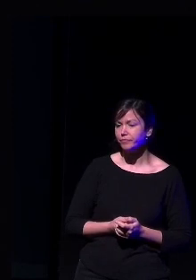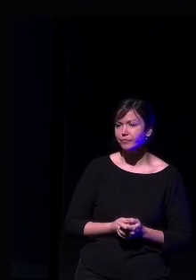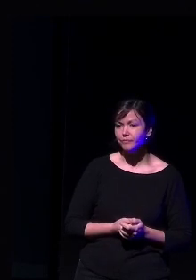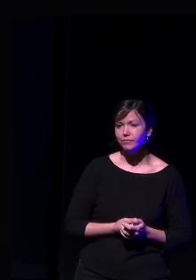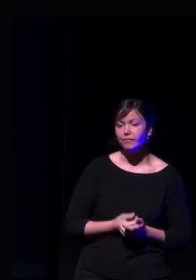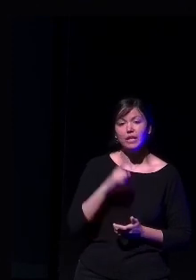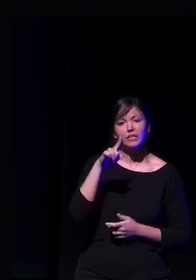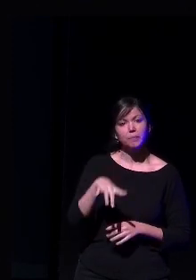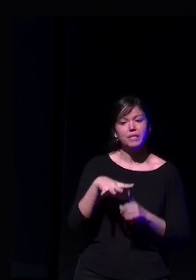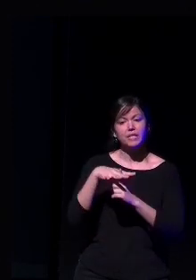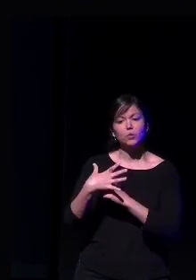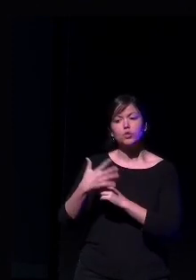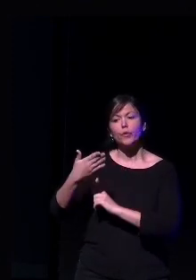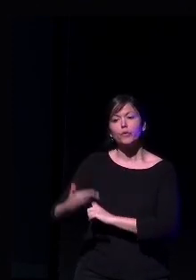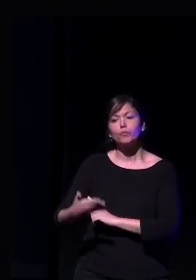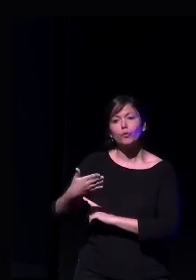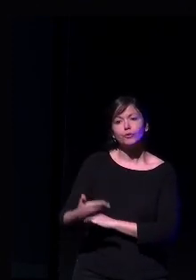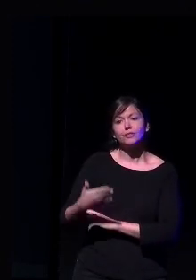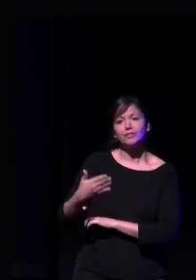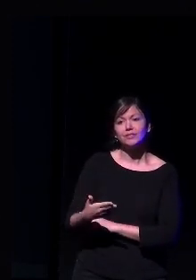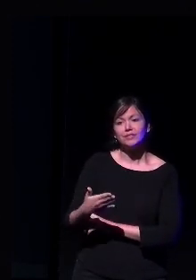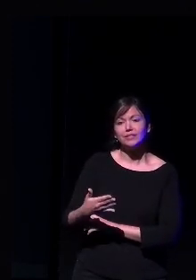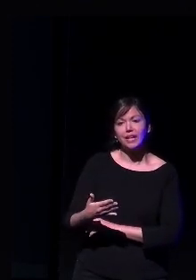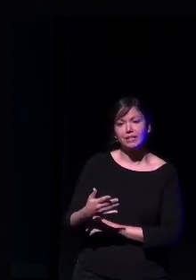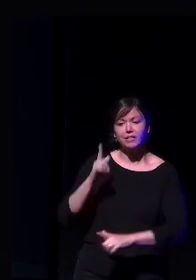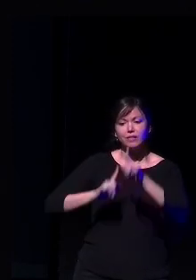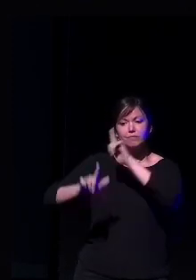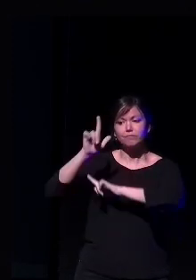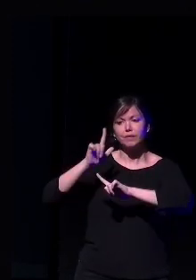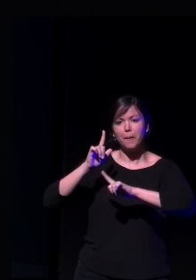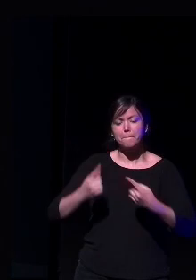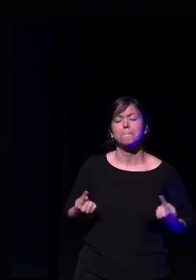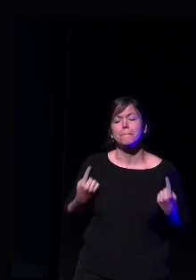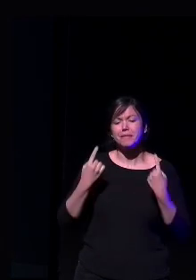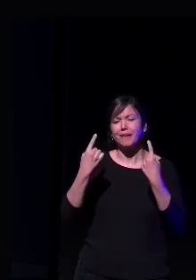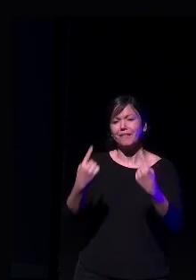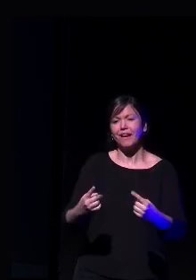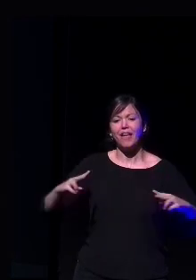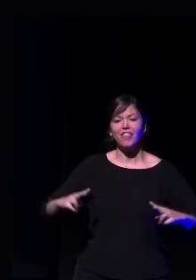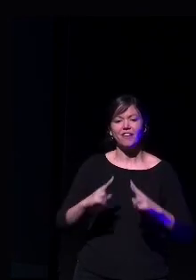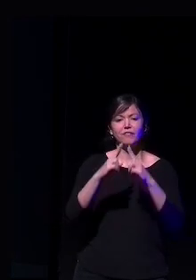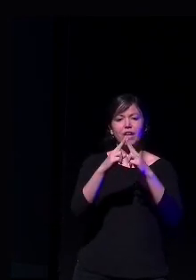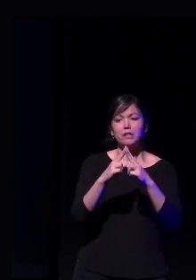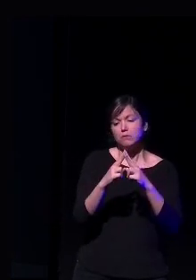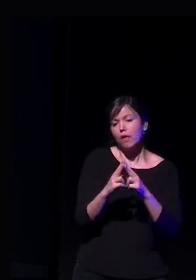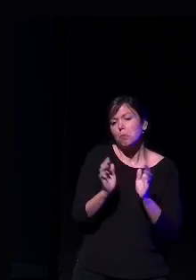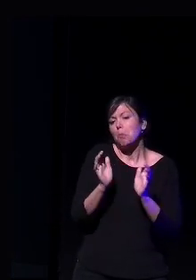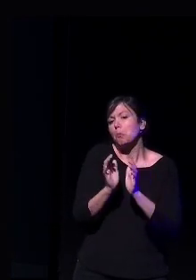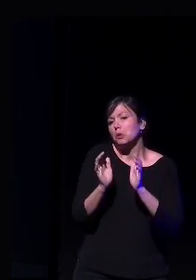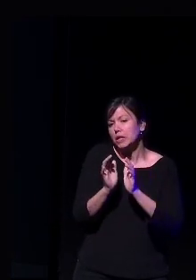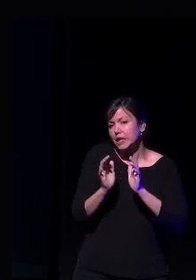I un altre moment que em marca molt, amb 19 anys, és el primer viatge que faig a França. Vam fer un petit viatge.